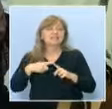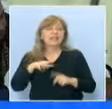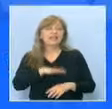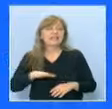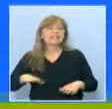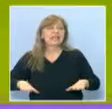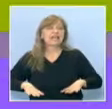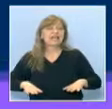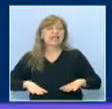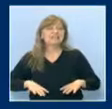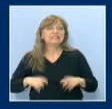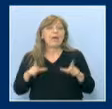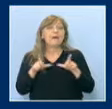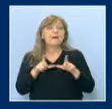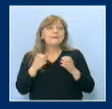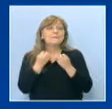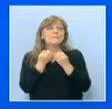Маргаритка.